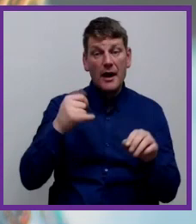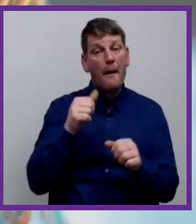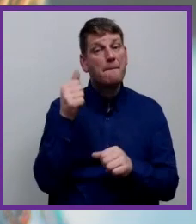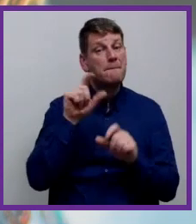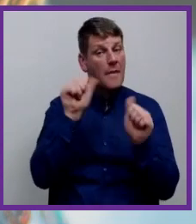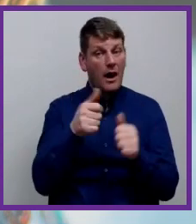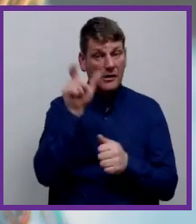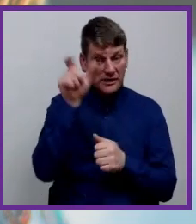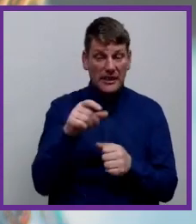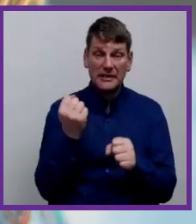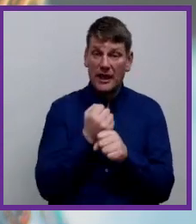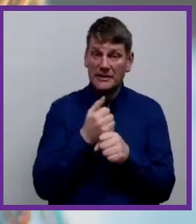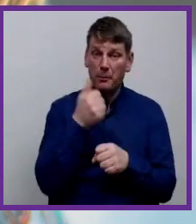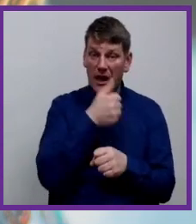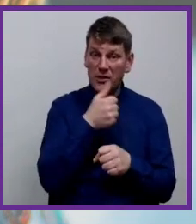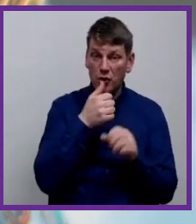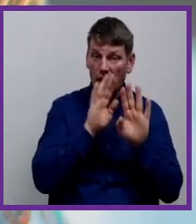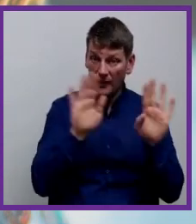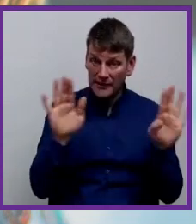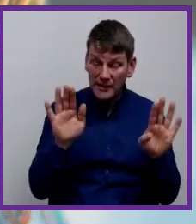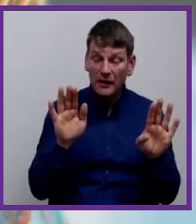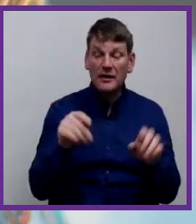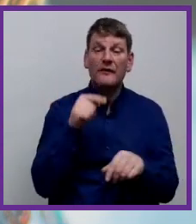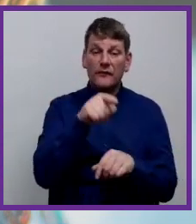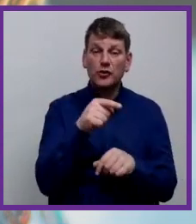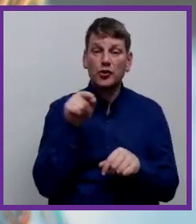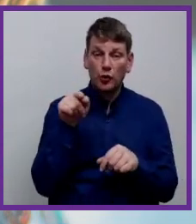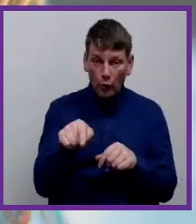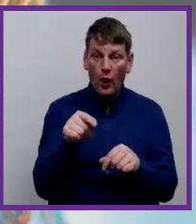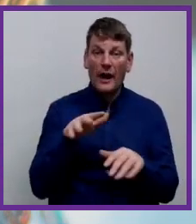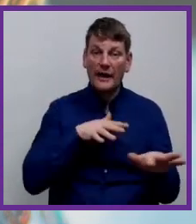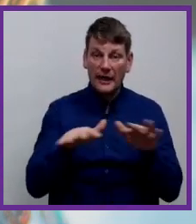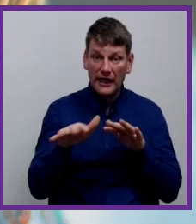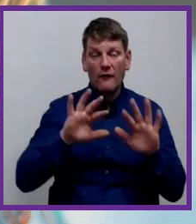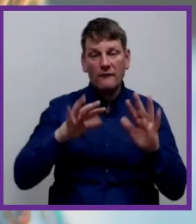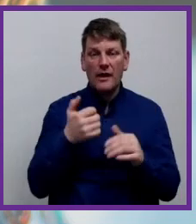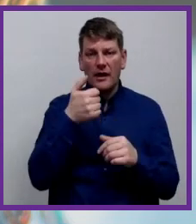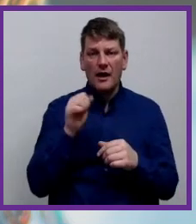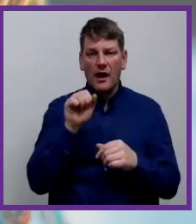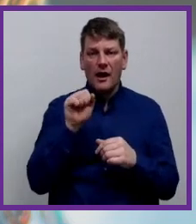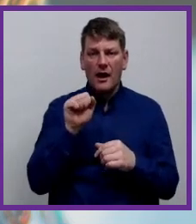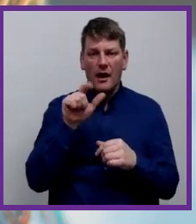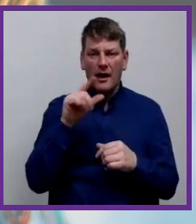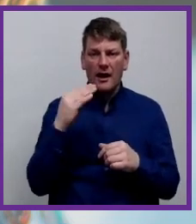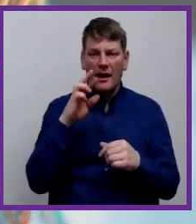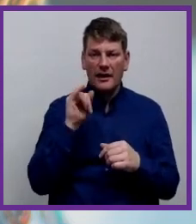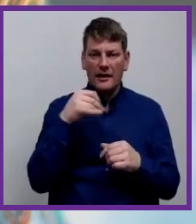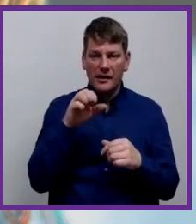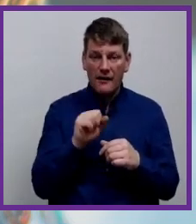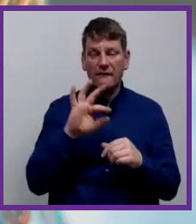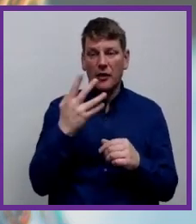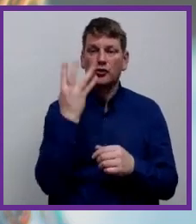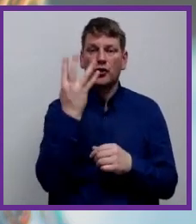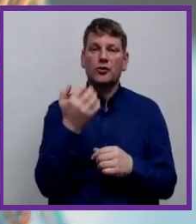taisa personālu izstādi, kā es teicu, viņš to rīko vai nu galerijā, jeb stāv 4 gadus